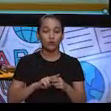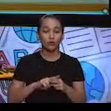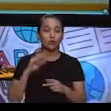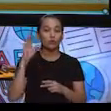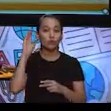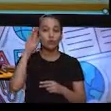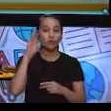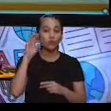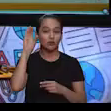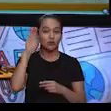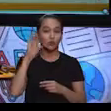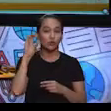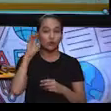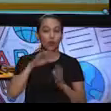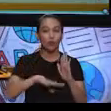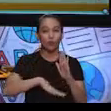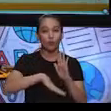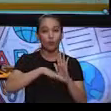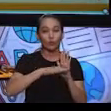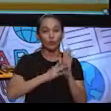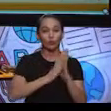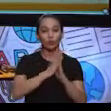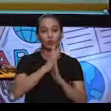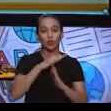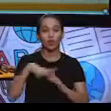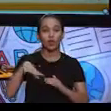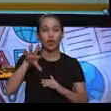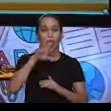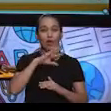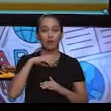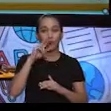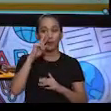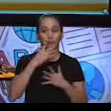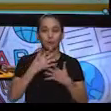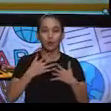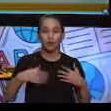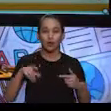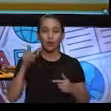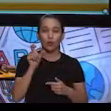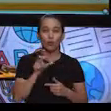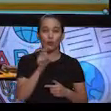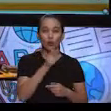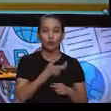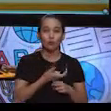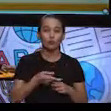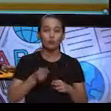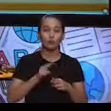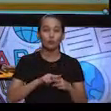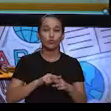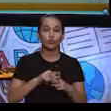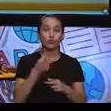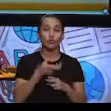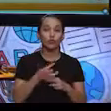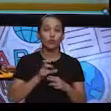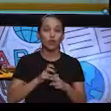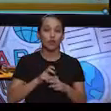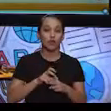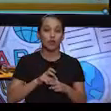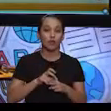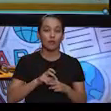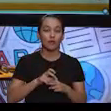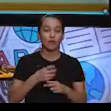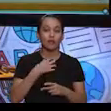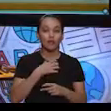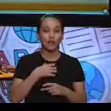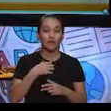yetishtirilgan barcha mevalar inson organizmi uchun juda ham foydali mahsulotlar bo'lib